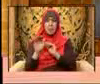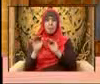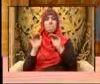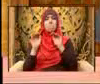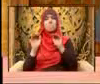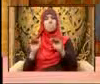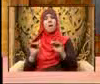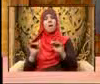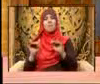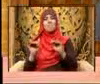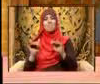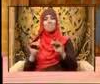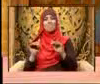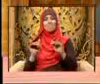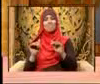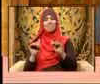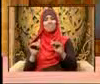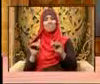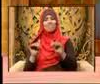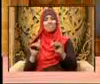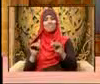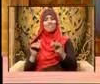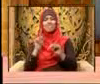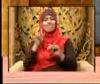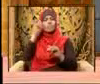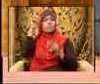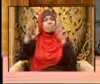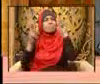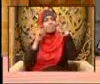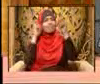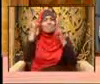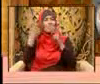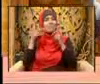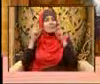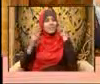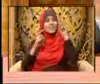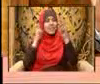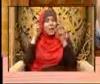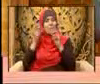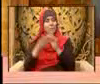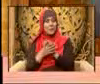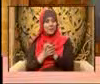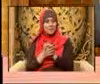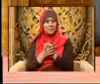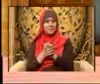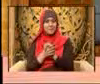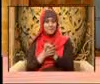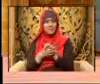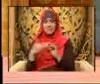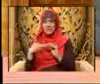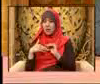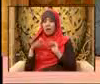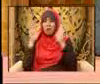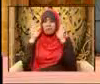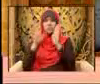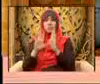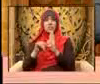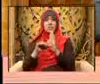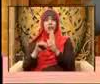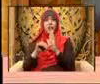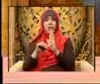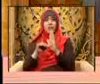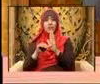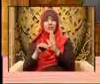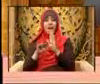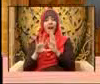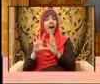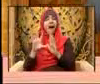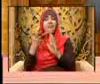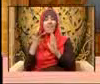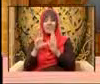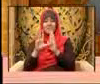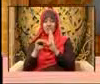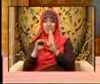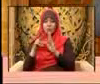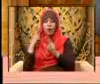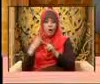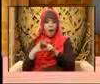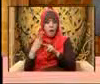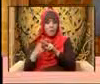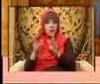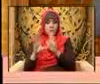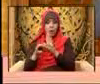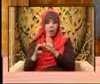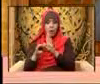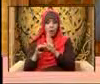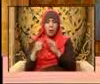الإنسان إلى مكان يليق بهذا الإنسان والتليق ويليق بهذه الإنسانية. أقول لأن الصلاة لم